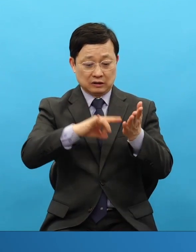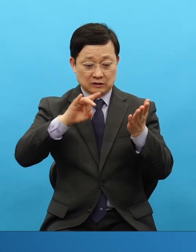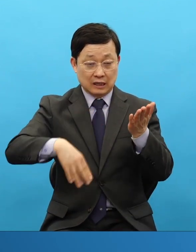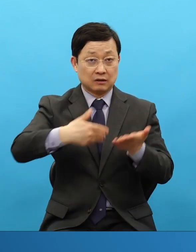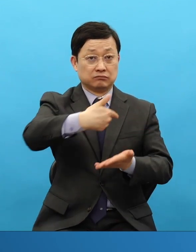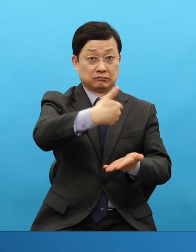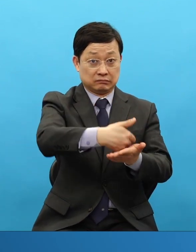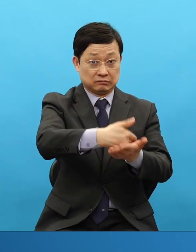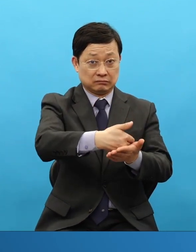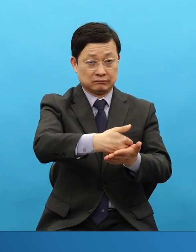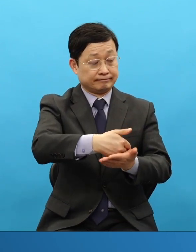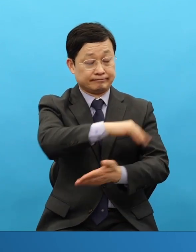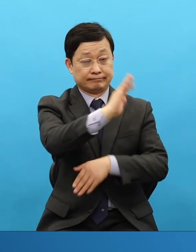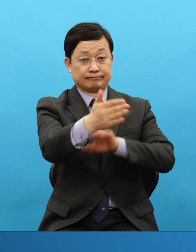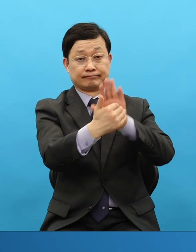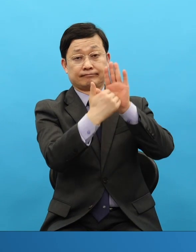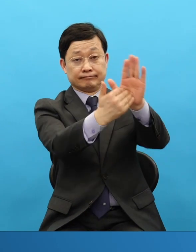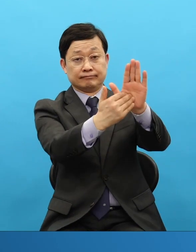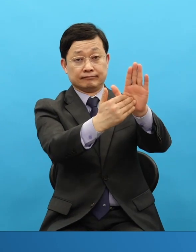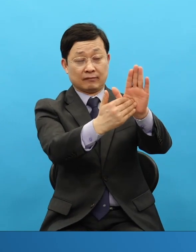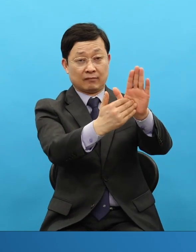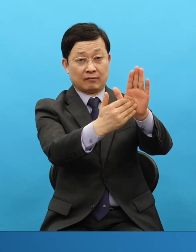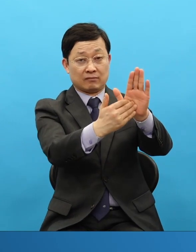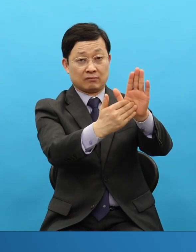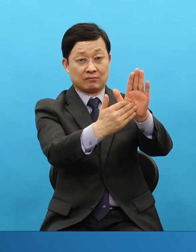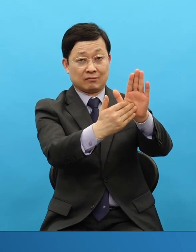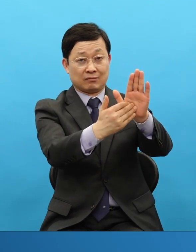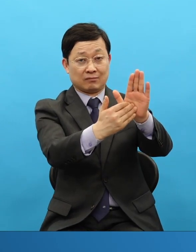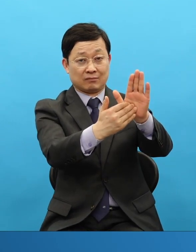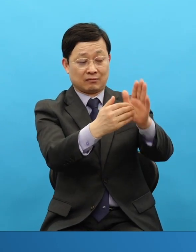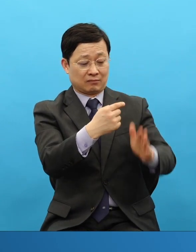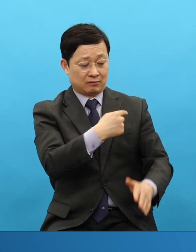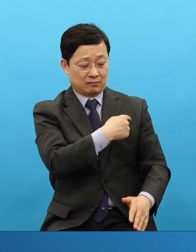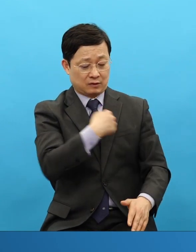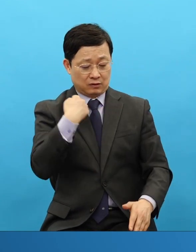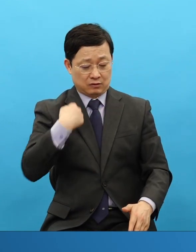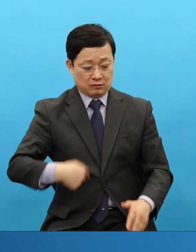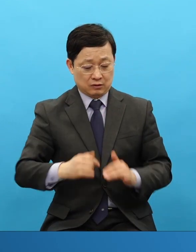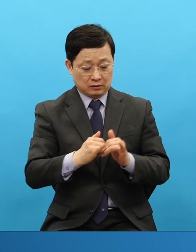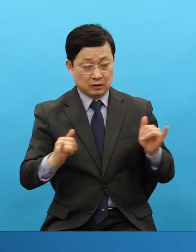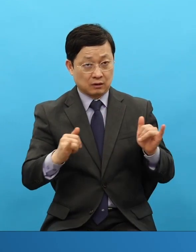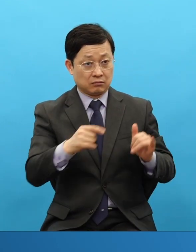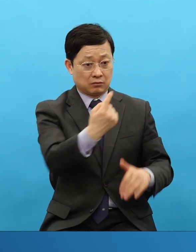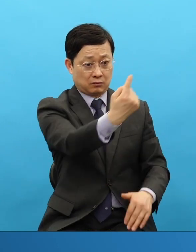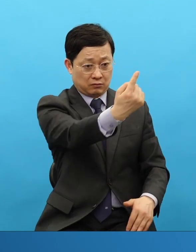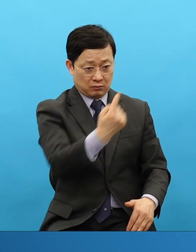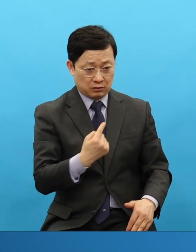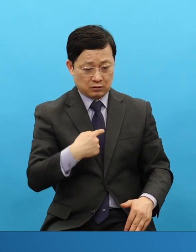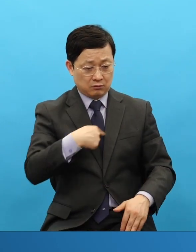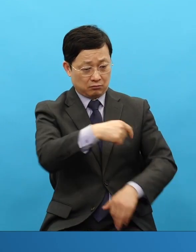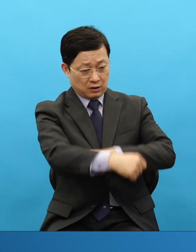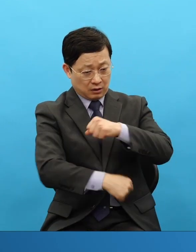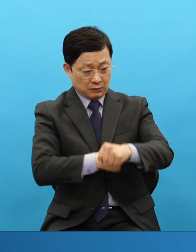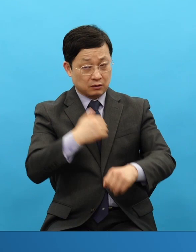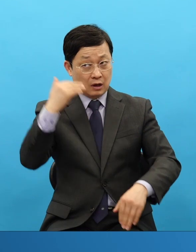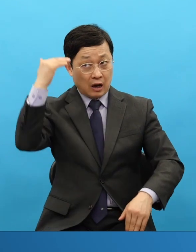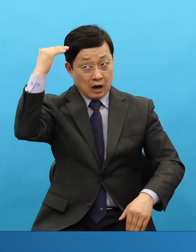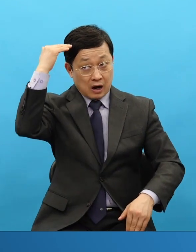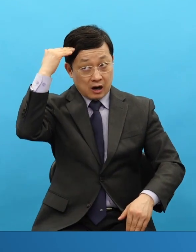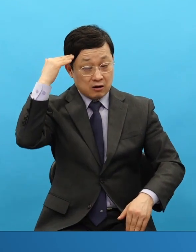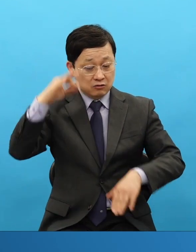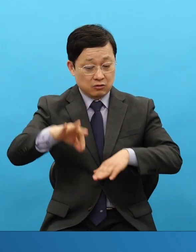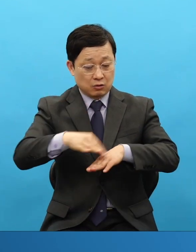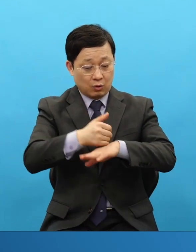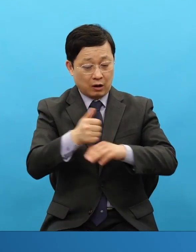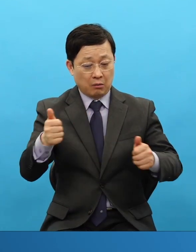tributary to China is saying, we will pay no more tributes. 무엇 때문에 중국 사람이 와서 우리나라 왕을 바꾸고 세우느냐? Why would the Chinese people